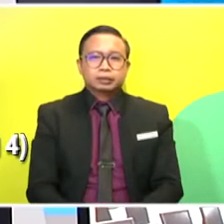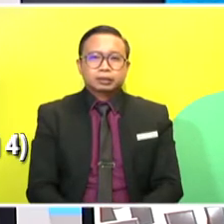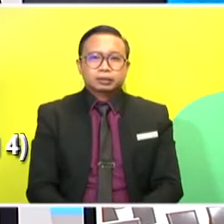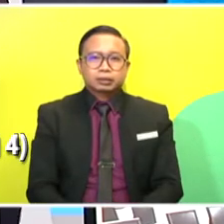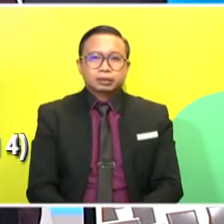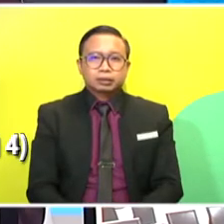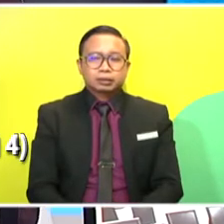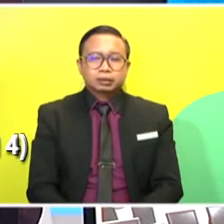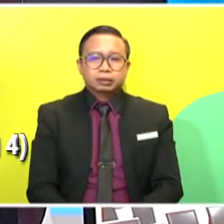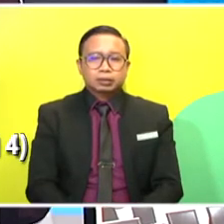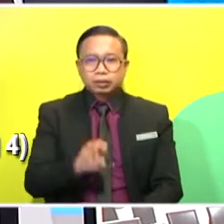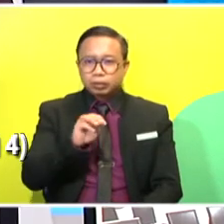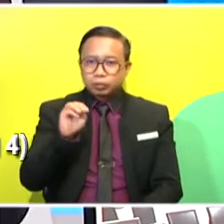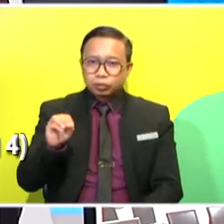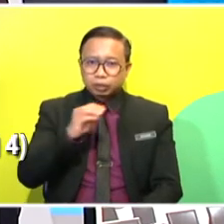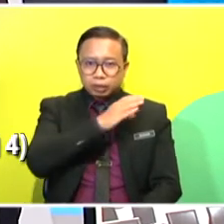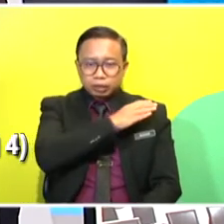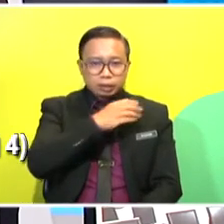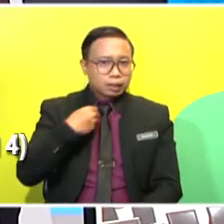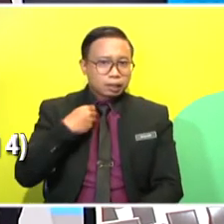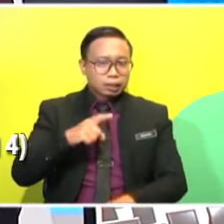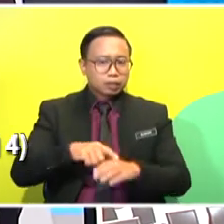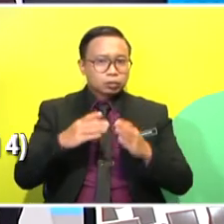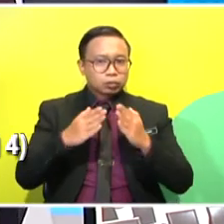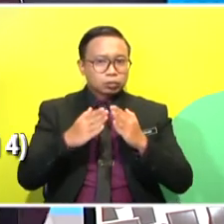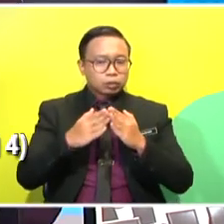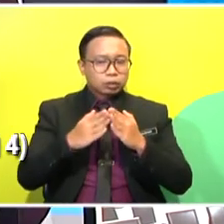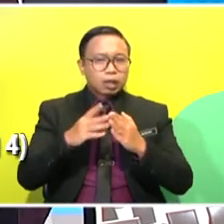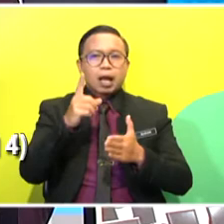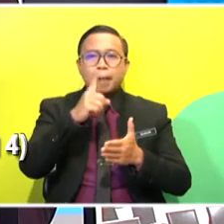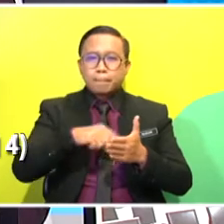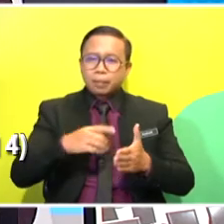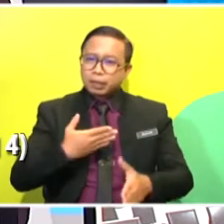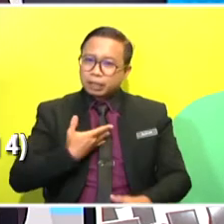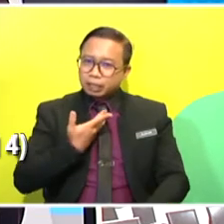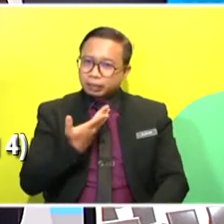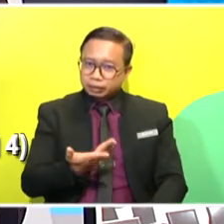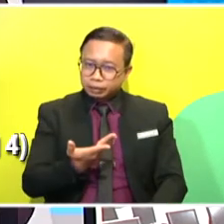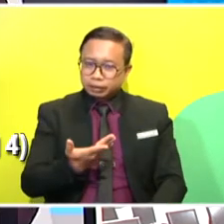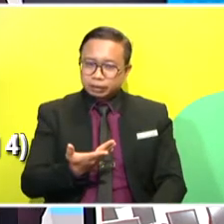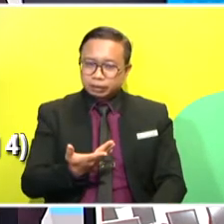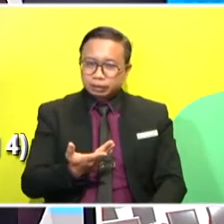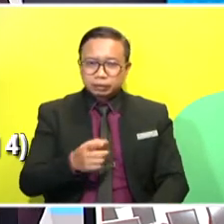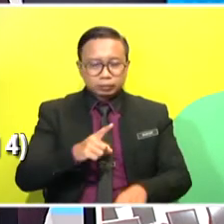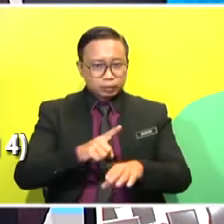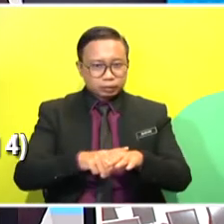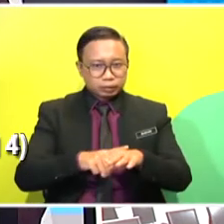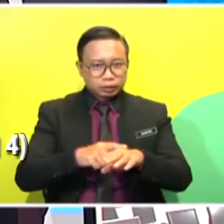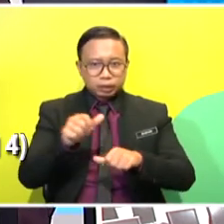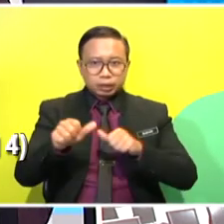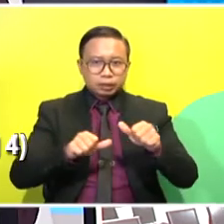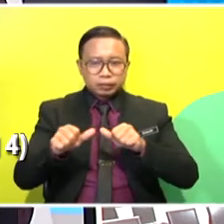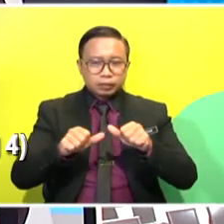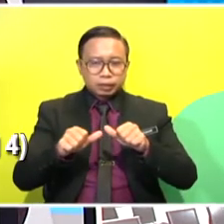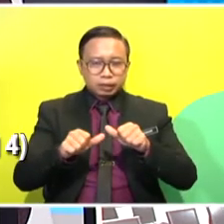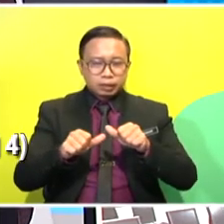sendiri sebagai baik. Murid dan juga murid di rumah, apa perasaan Nisa sepanjang aktiviti dan apa yang Nisa